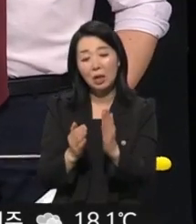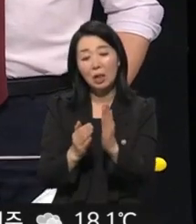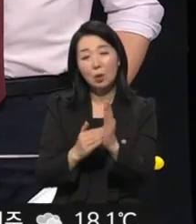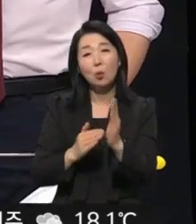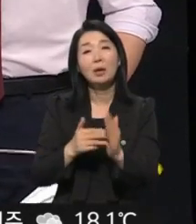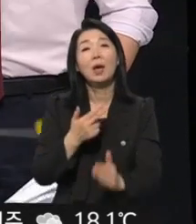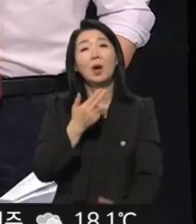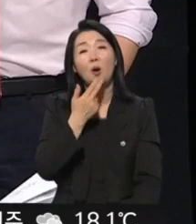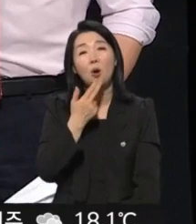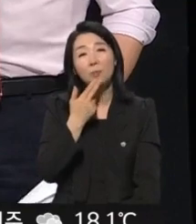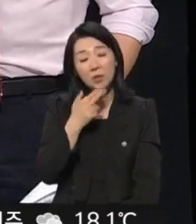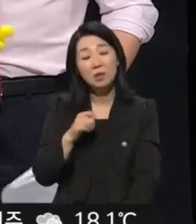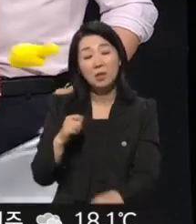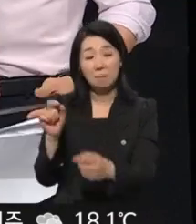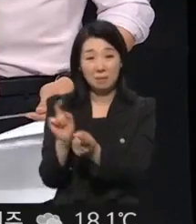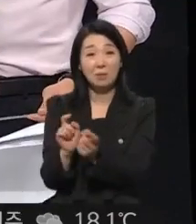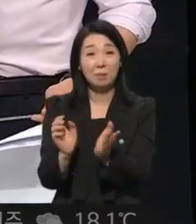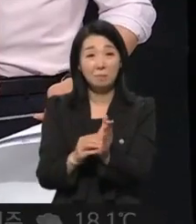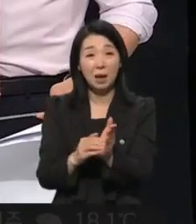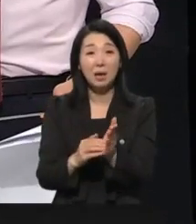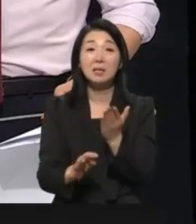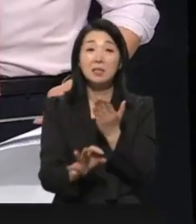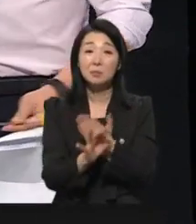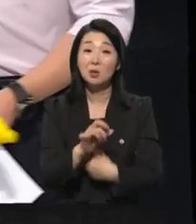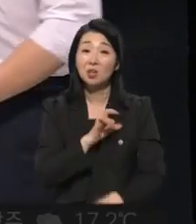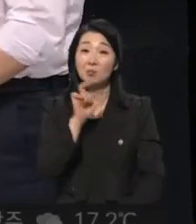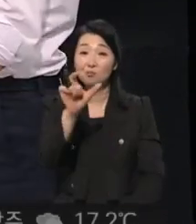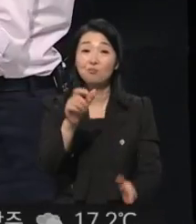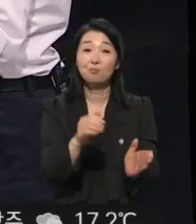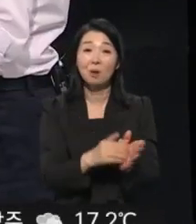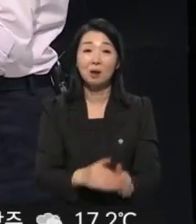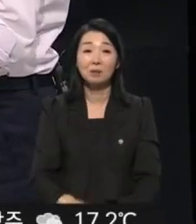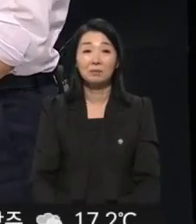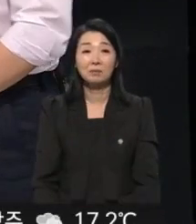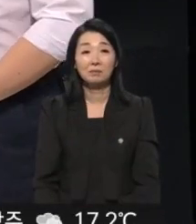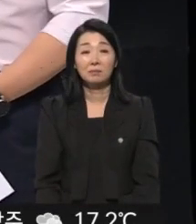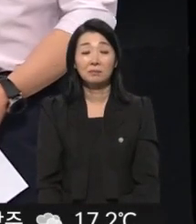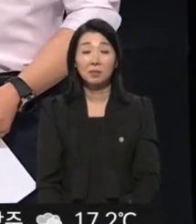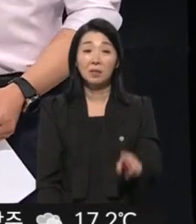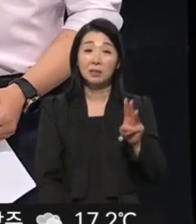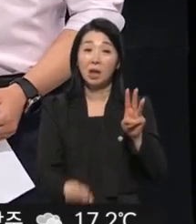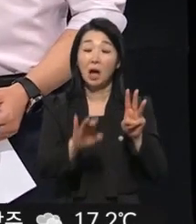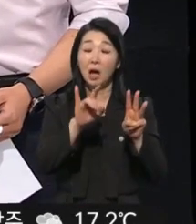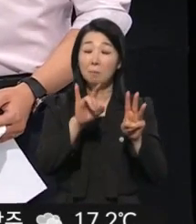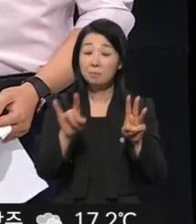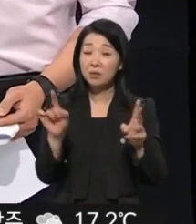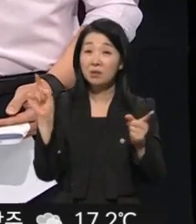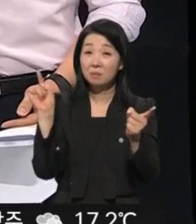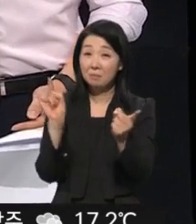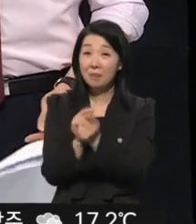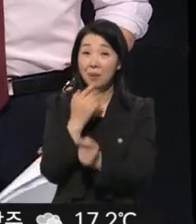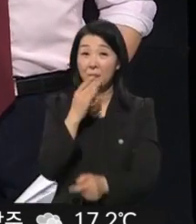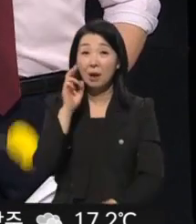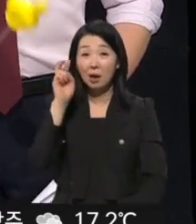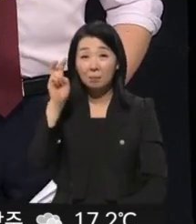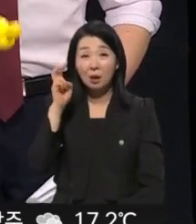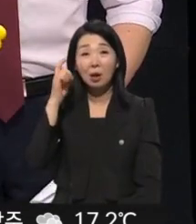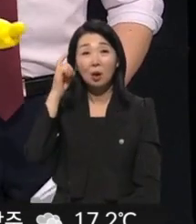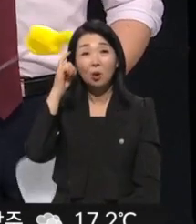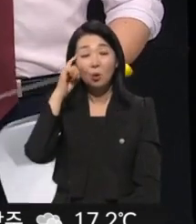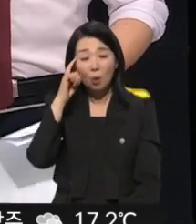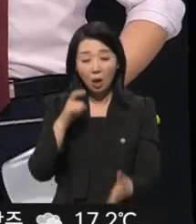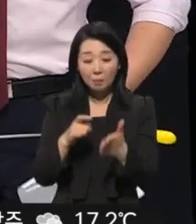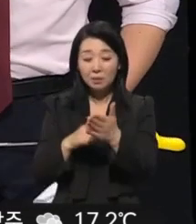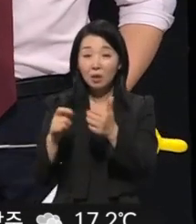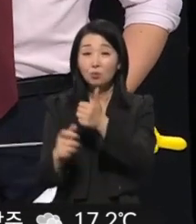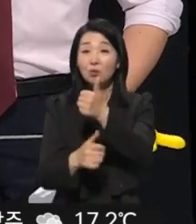회동이었다고 하는데요. 제가 임의로 이름을 붙여보자면 네. 3비 회동이 아닐까 싶습니다. 이